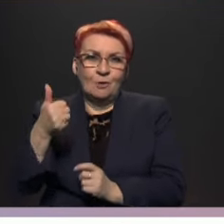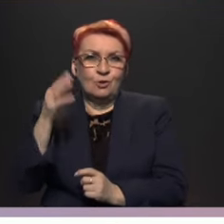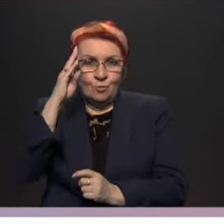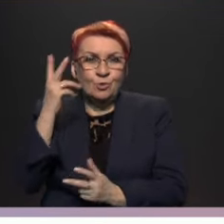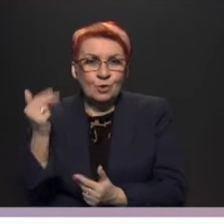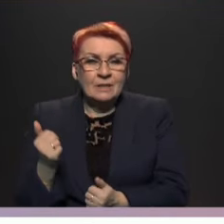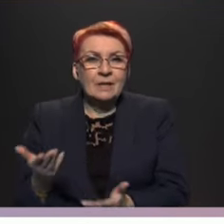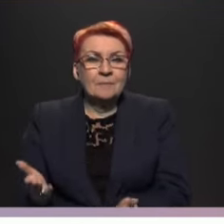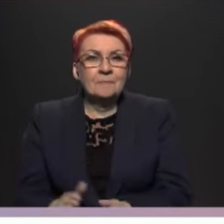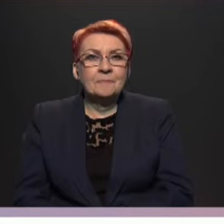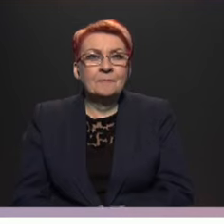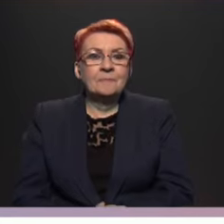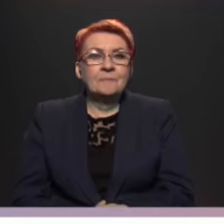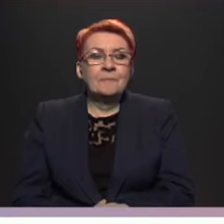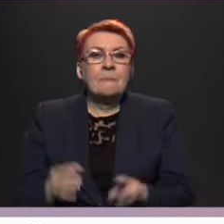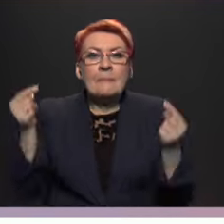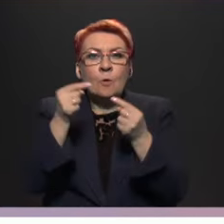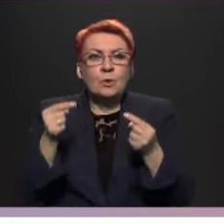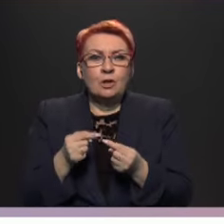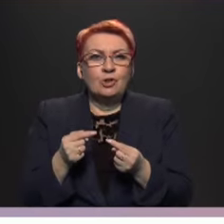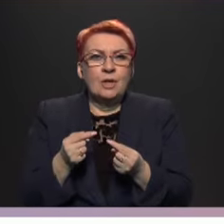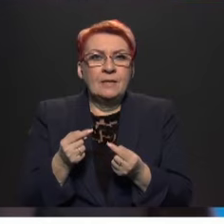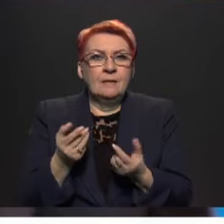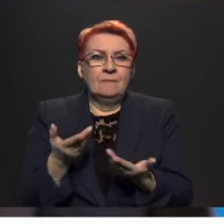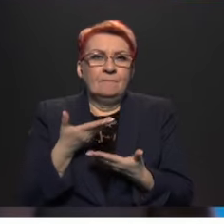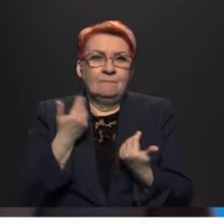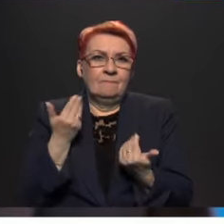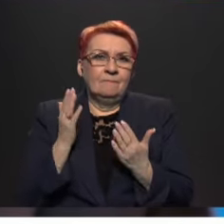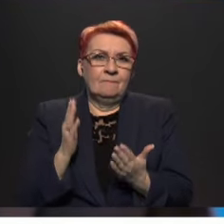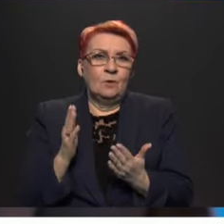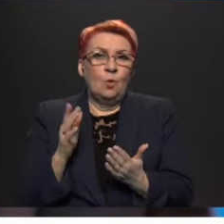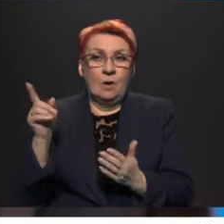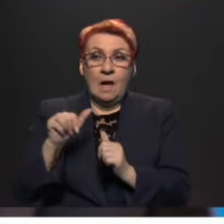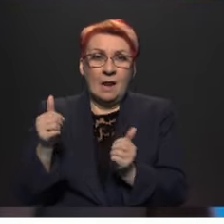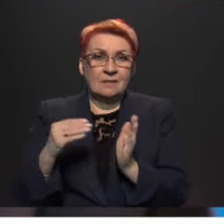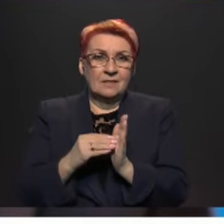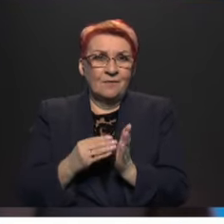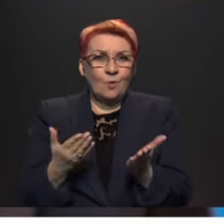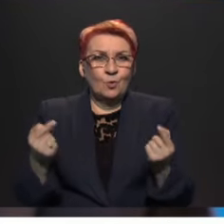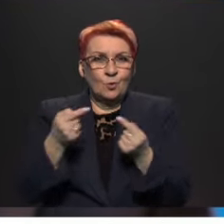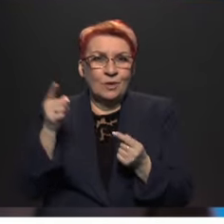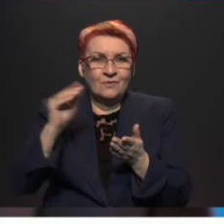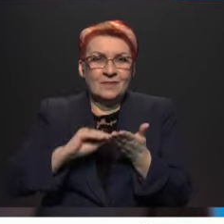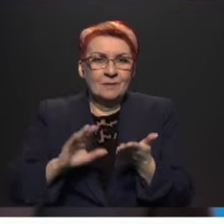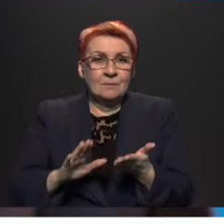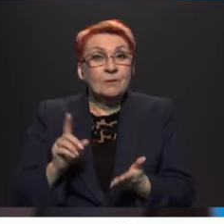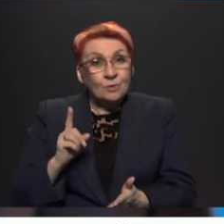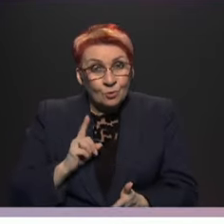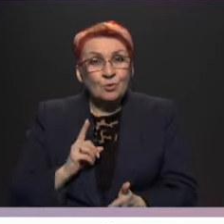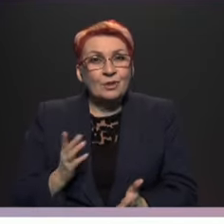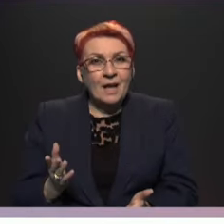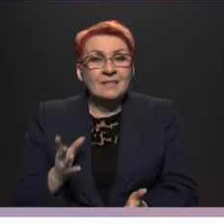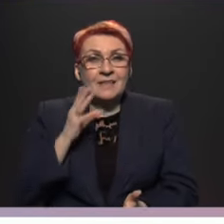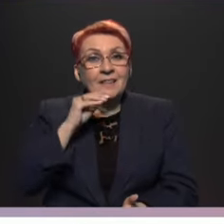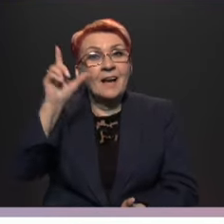Наверное, просто нету никаких уточнений. Кроме, да, того, что ты в разводе человек. Наверное, ждать, да,